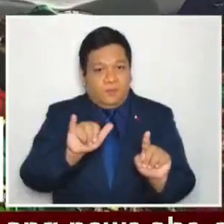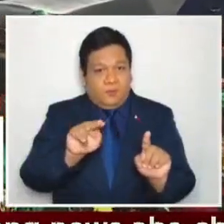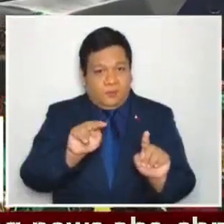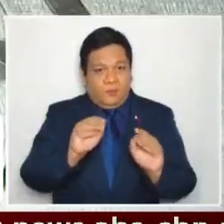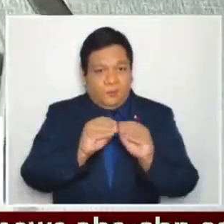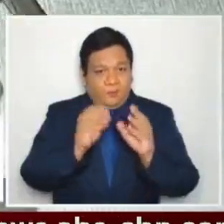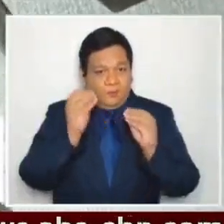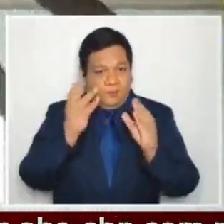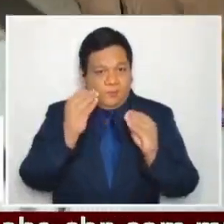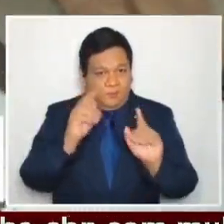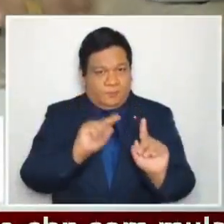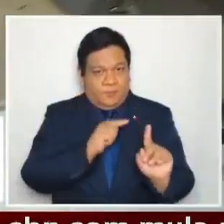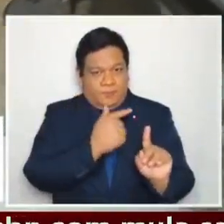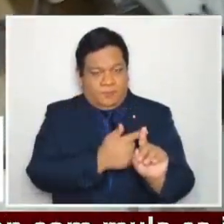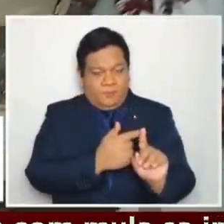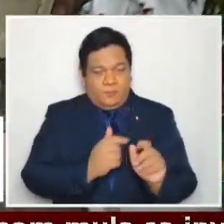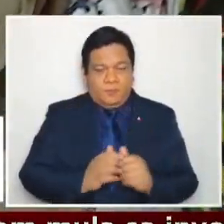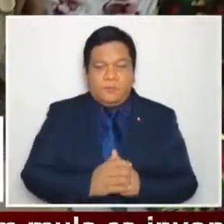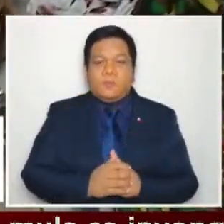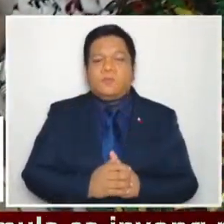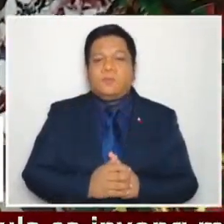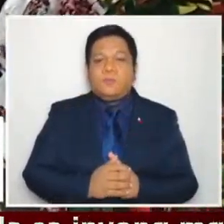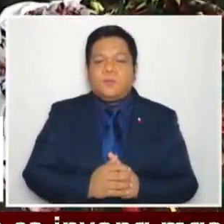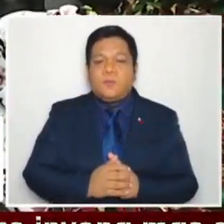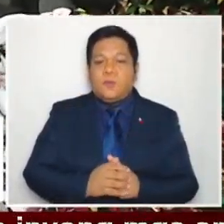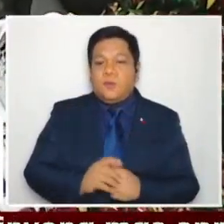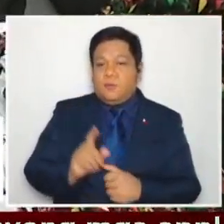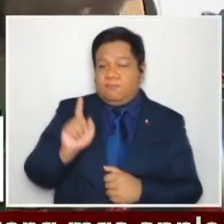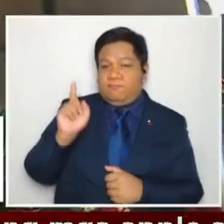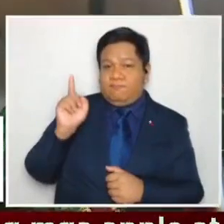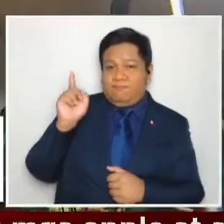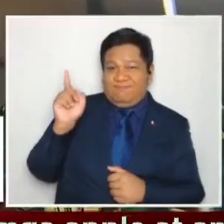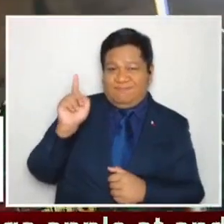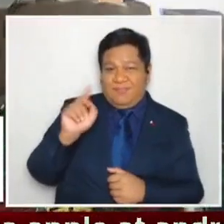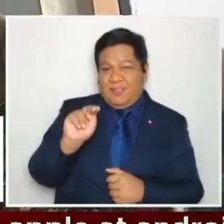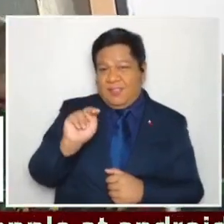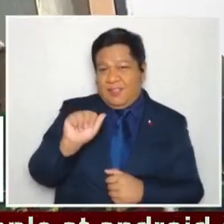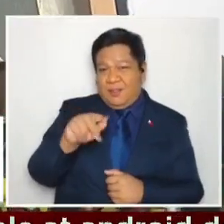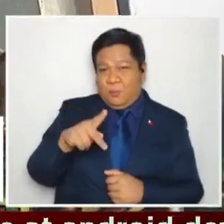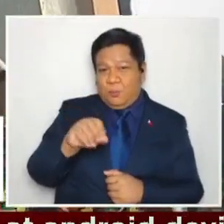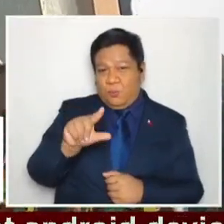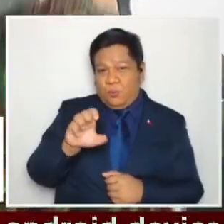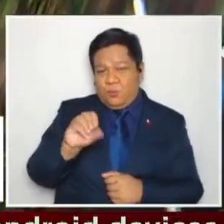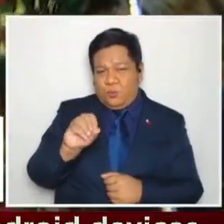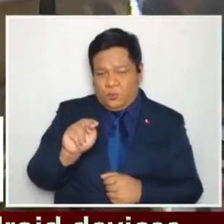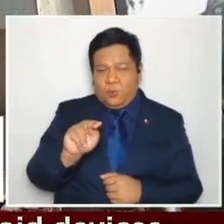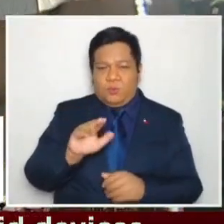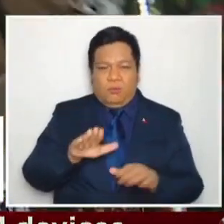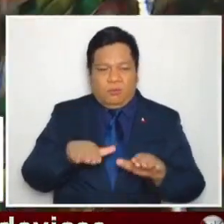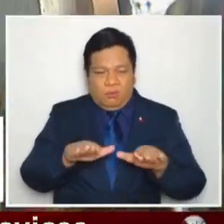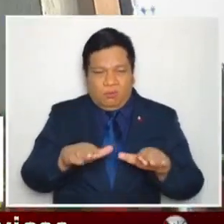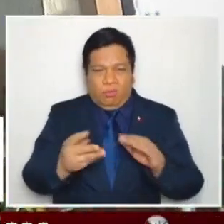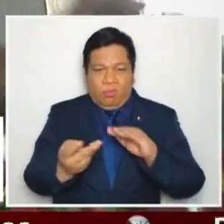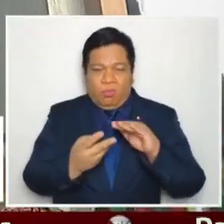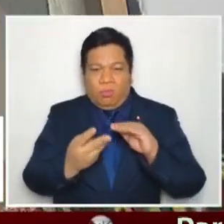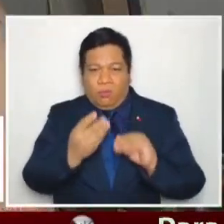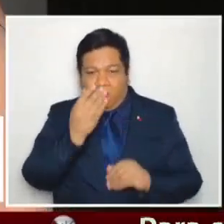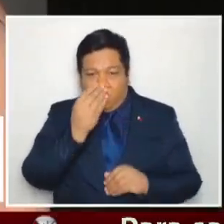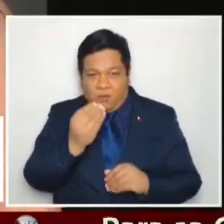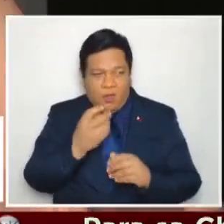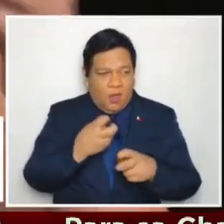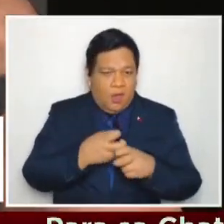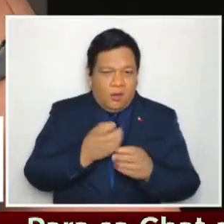Matumal na ang customer ng mananahing si Mang Napoleon simula nang nagka-pandemya, kaya hirap umano mag-budget dahil sa nagtataas ang presyo ng